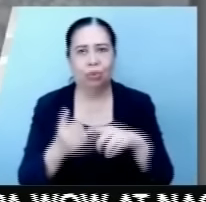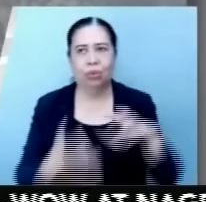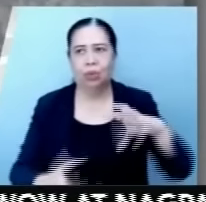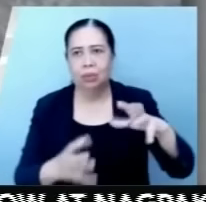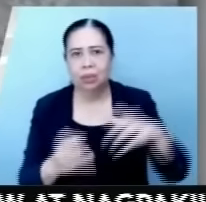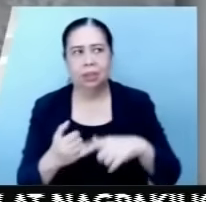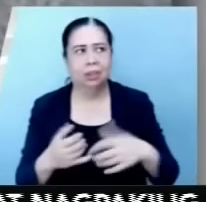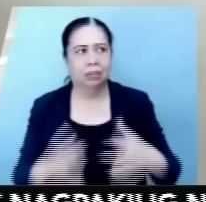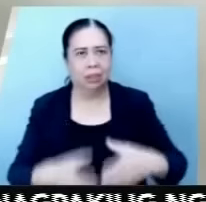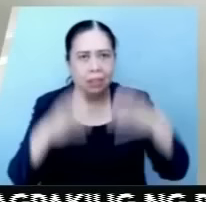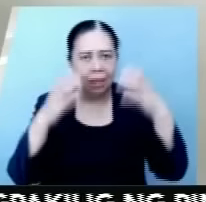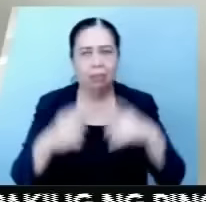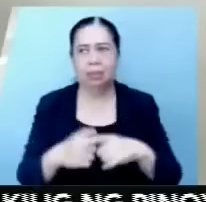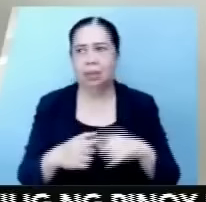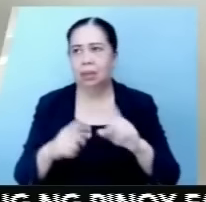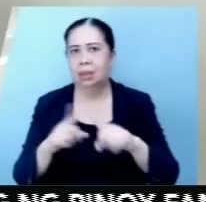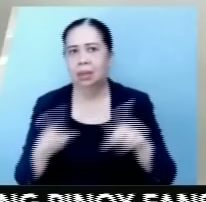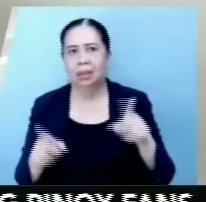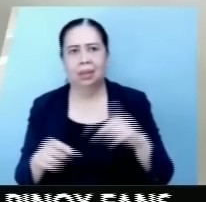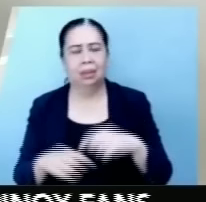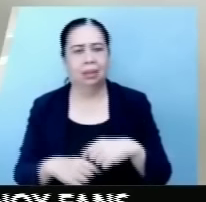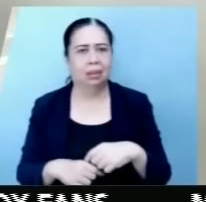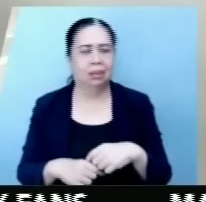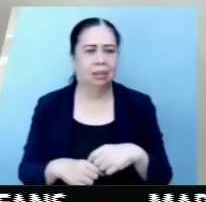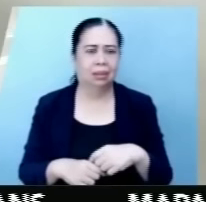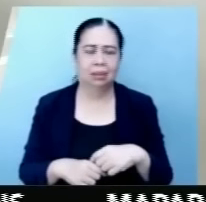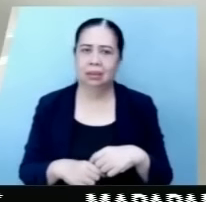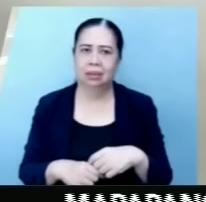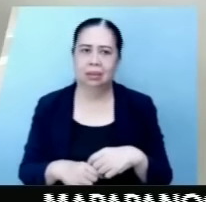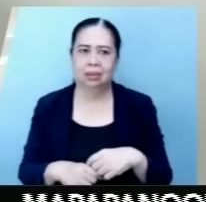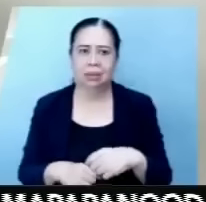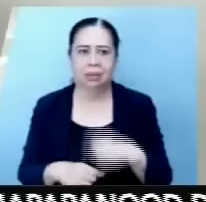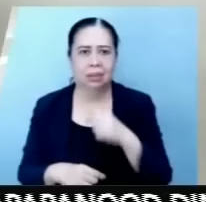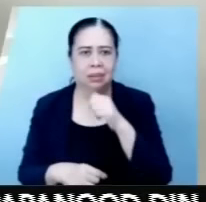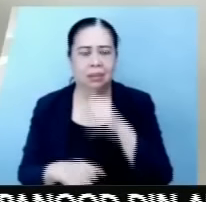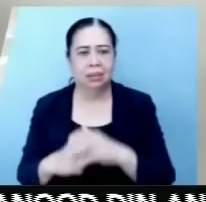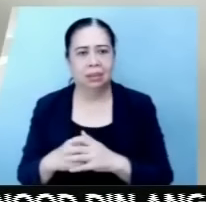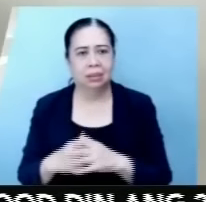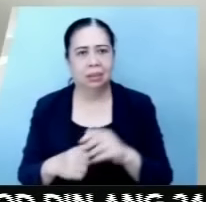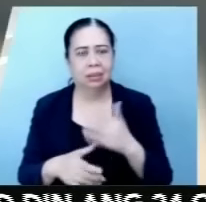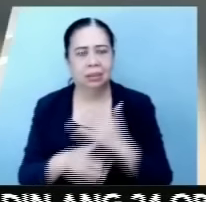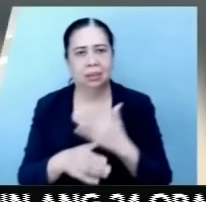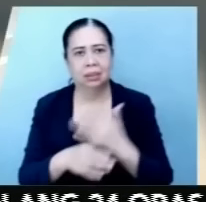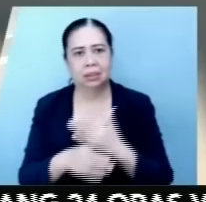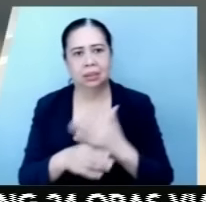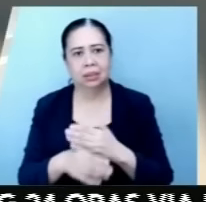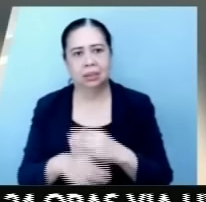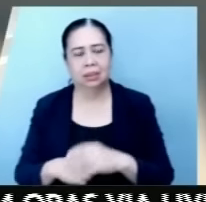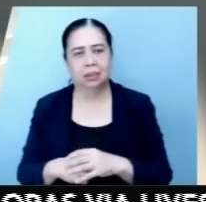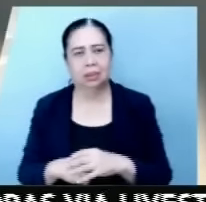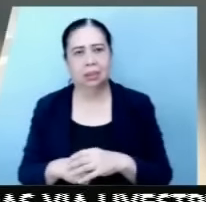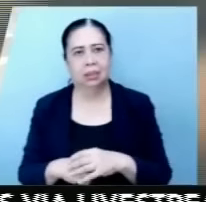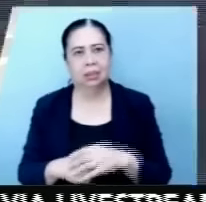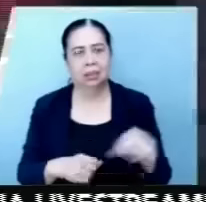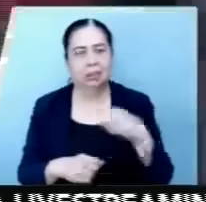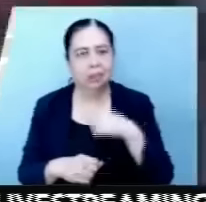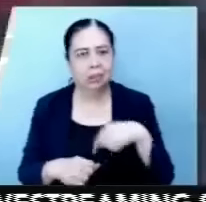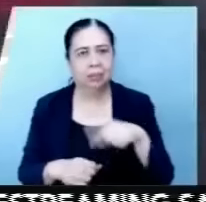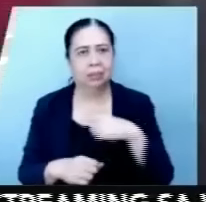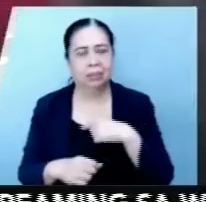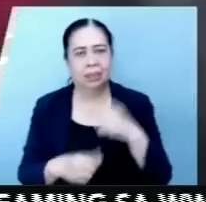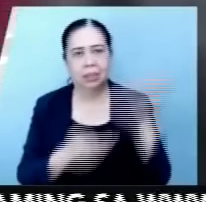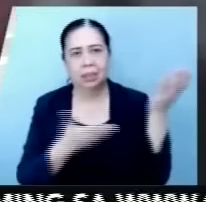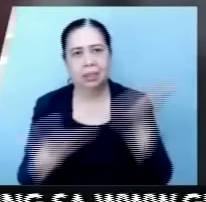mga cellphone. Hindi po si ang taabala sa ginagawa po nila. Kami pong mga courier.